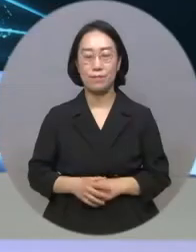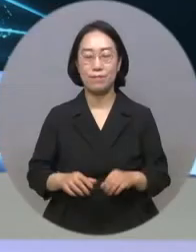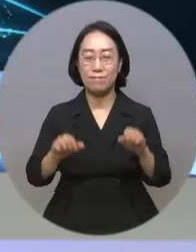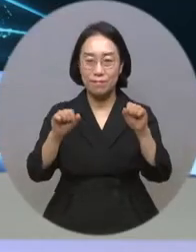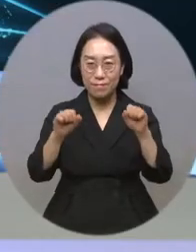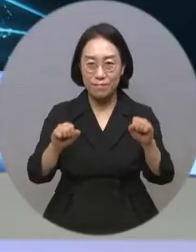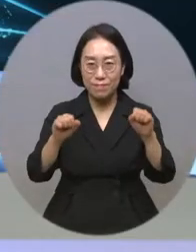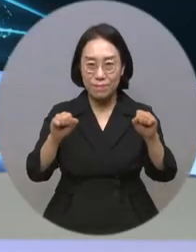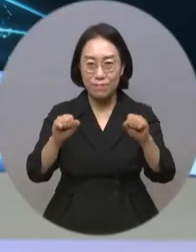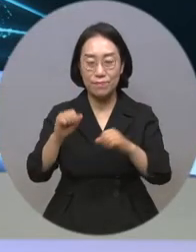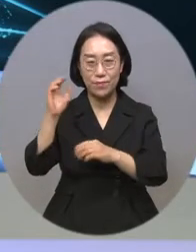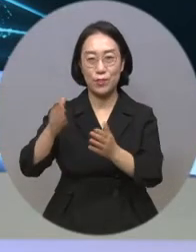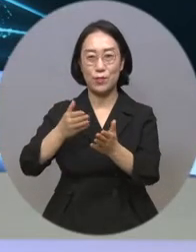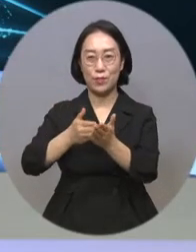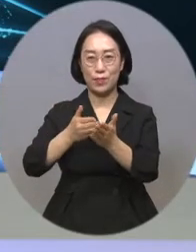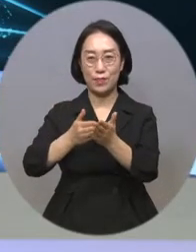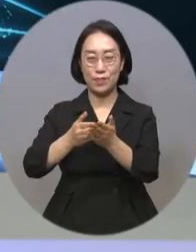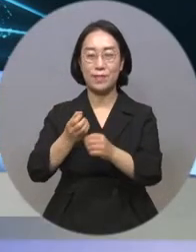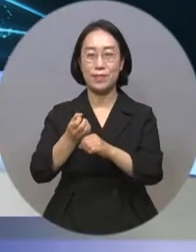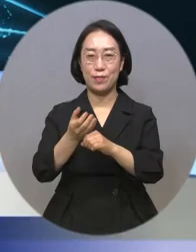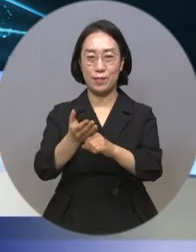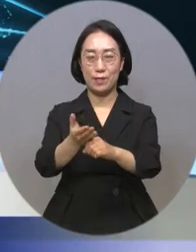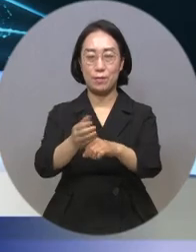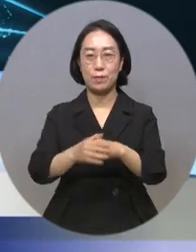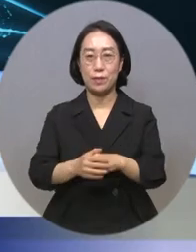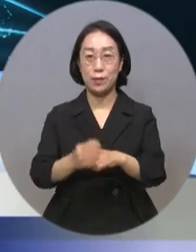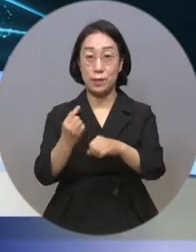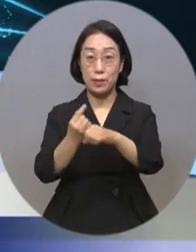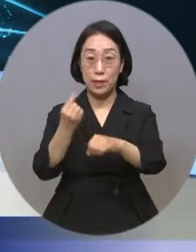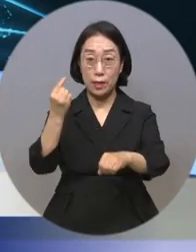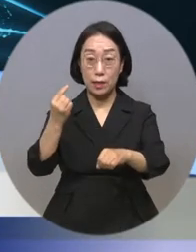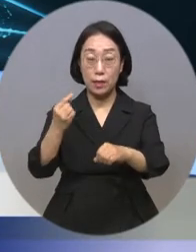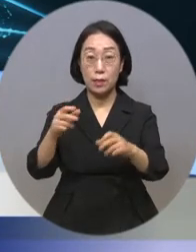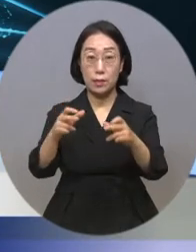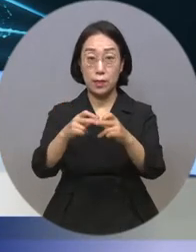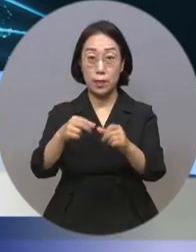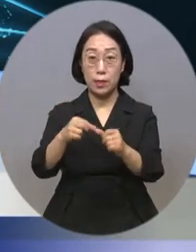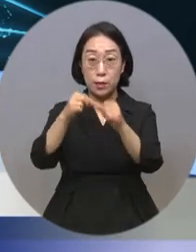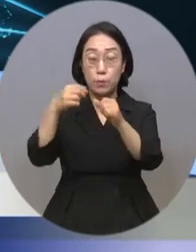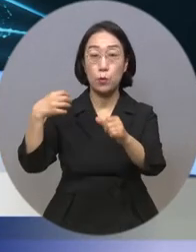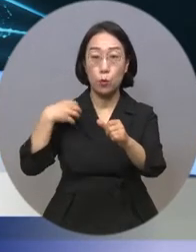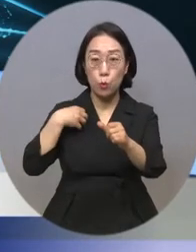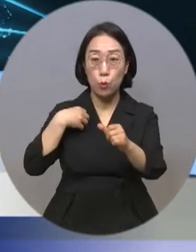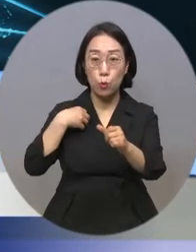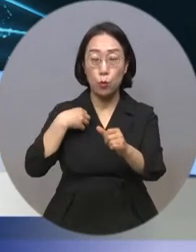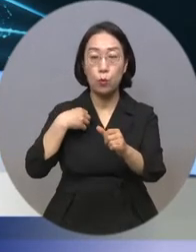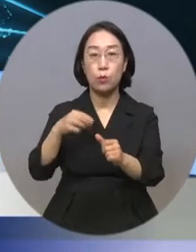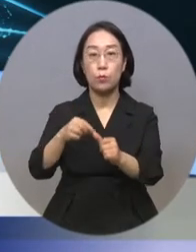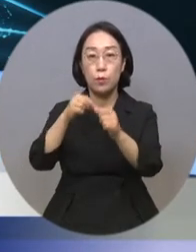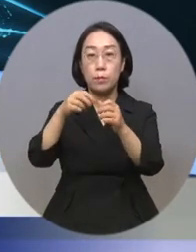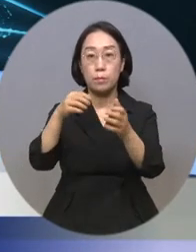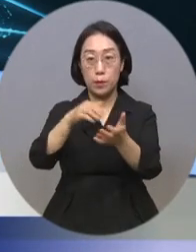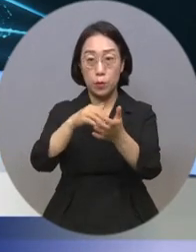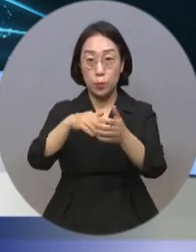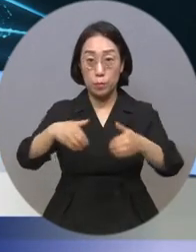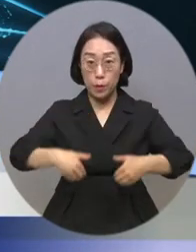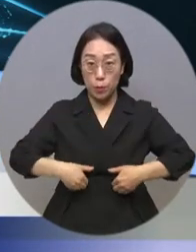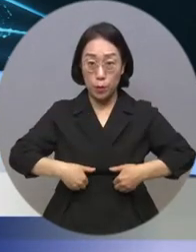시청자 여러분 안녕하십니까. 복지TV 뉴스입니다. 지난해 장애인 의무고용을 준수해야 하는 사업체의 장애인